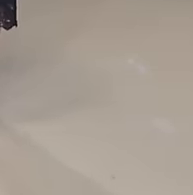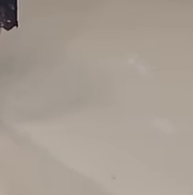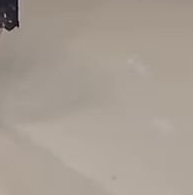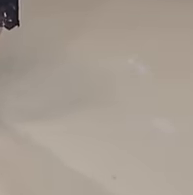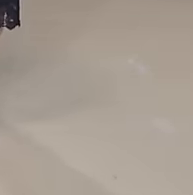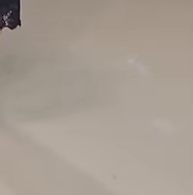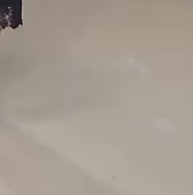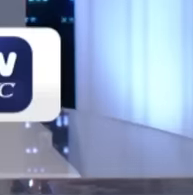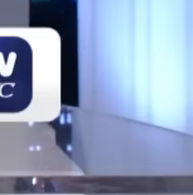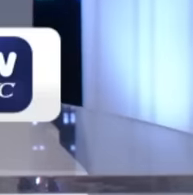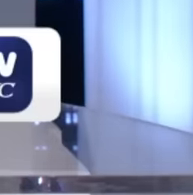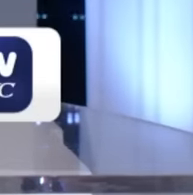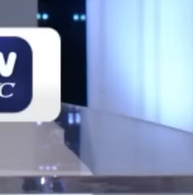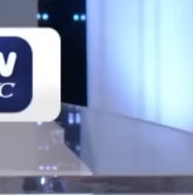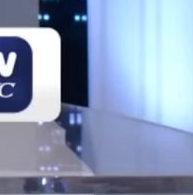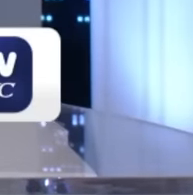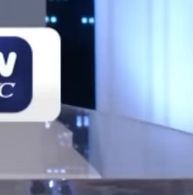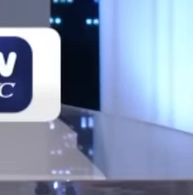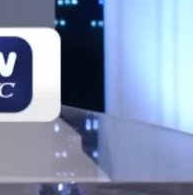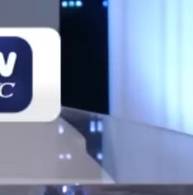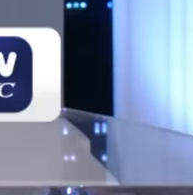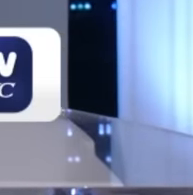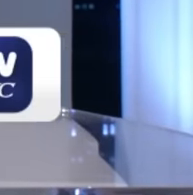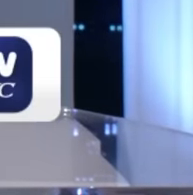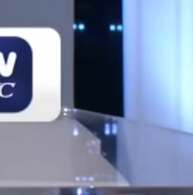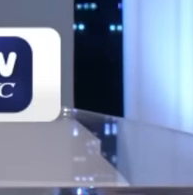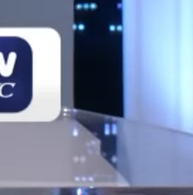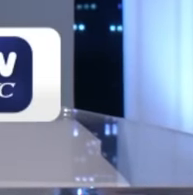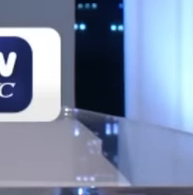may hamon pa. At ako naman po ang inyong kabayan,